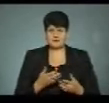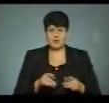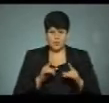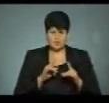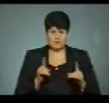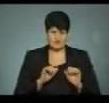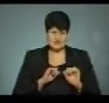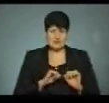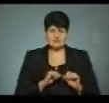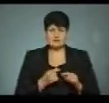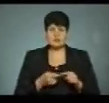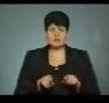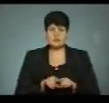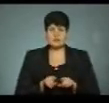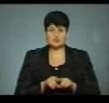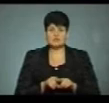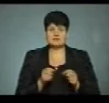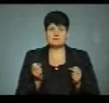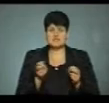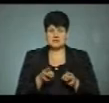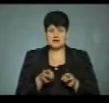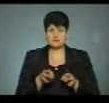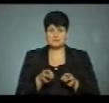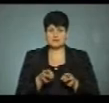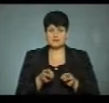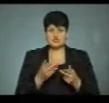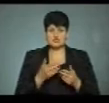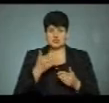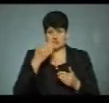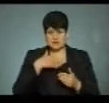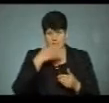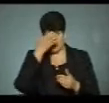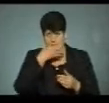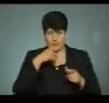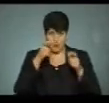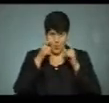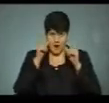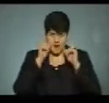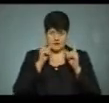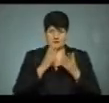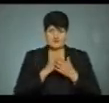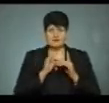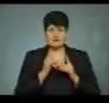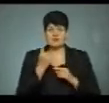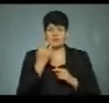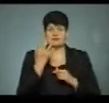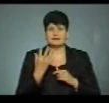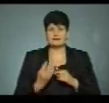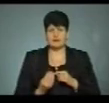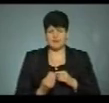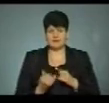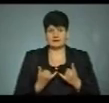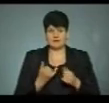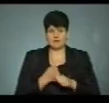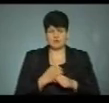особливого захисту, також спеціальні щитки і окуляри представлені тільки для одноденної потреби для